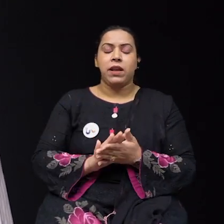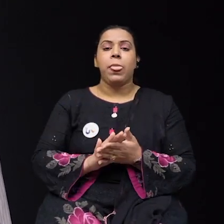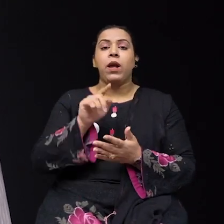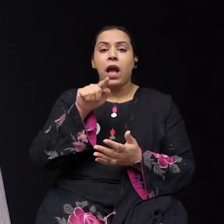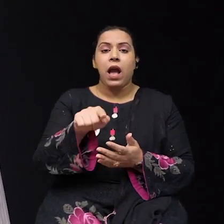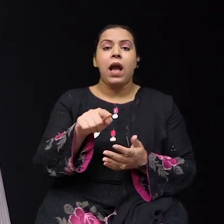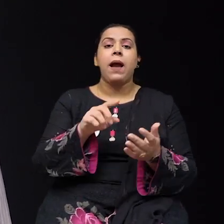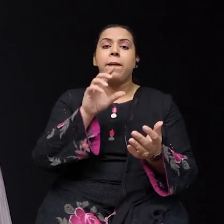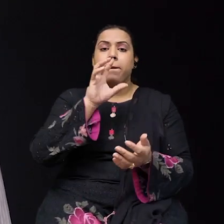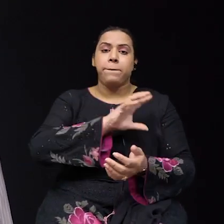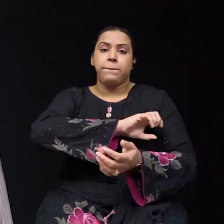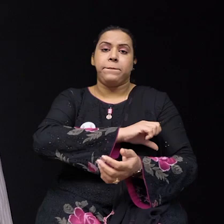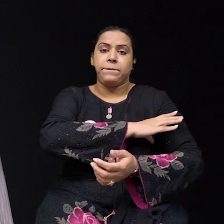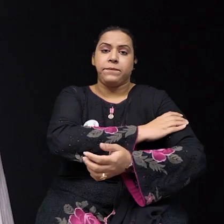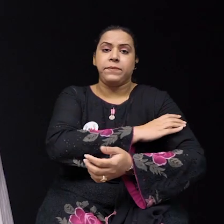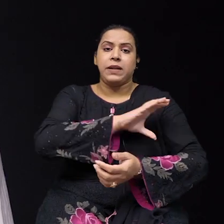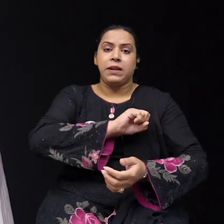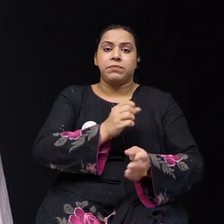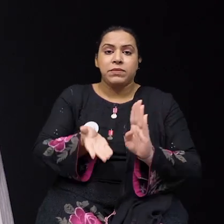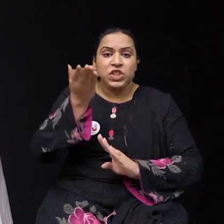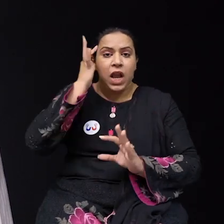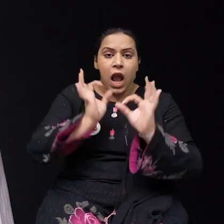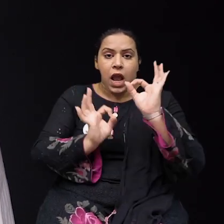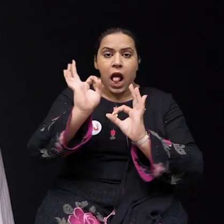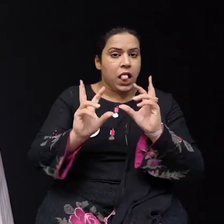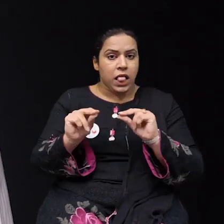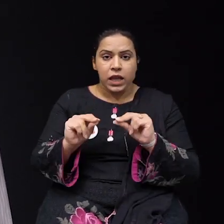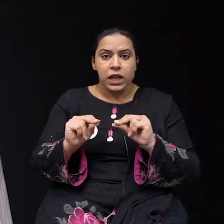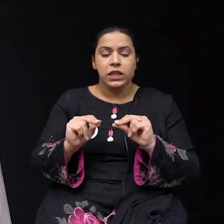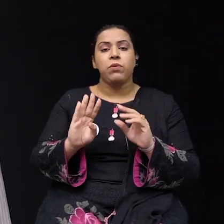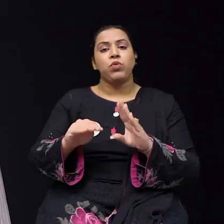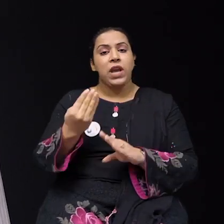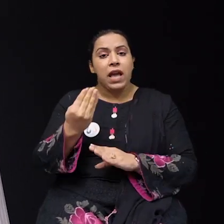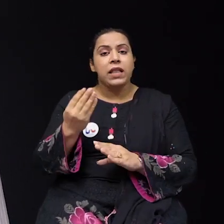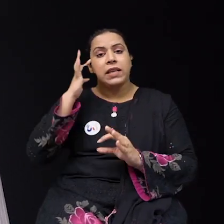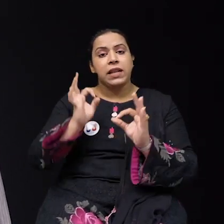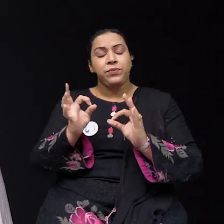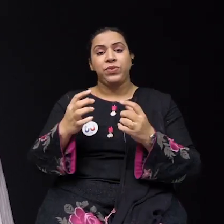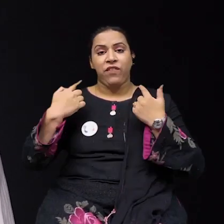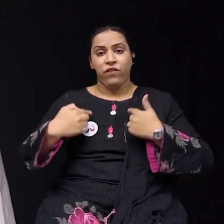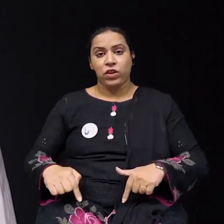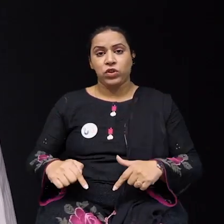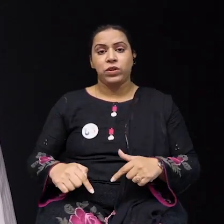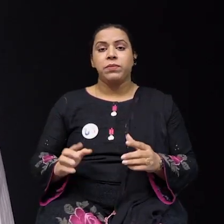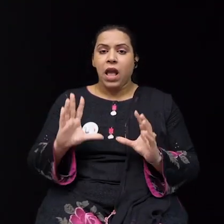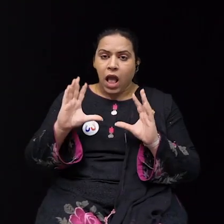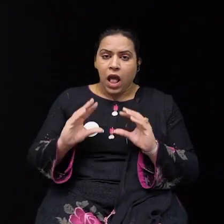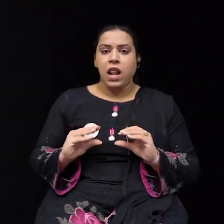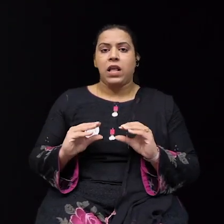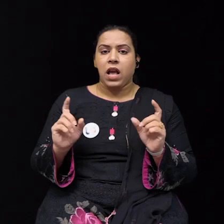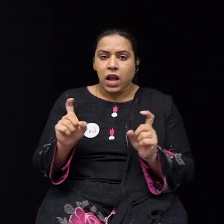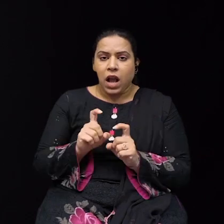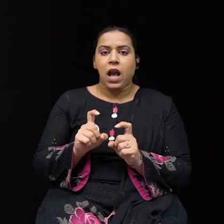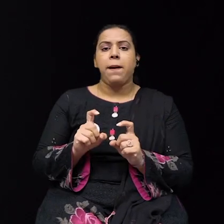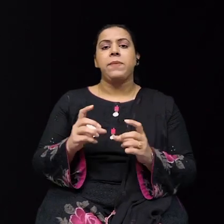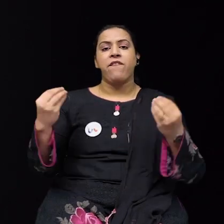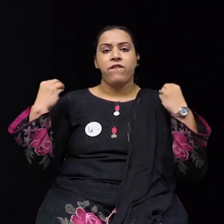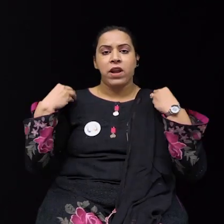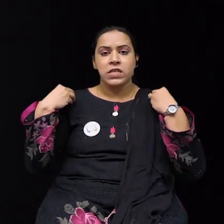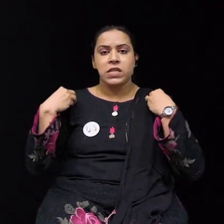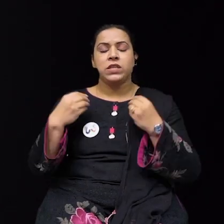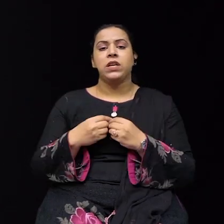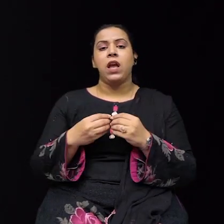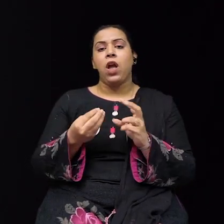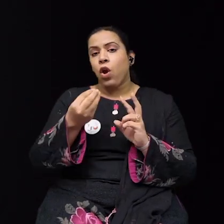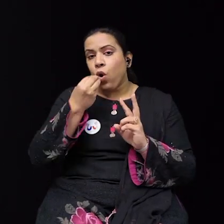کا دھیان نہیں کرتے، اس کے لیے جو بیسک چیزیں ہیں، یعنی کہ وجود کا ہلکا کرنا، ریگولر ورزش کرنا، خوراک